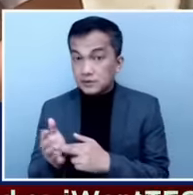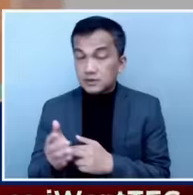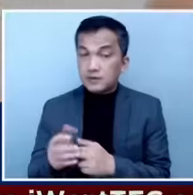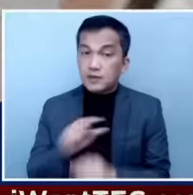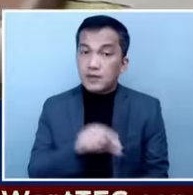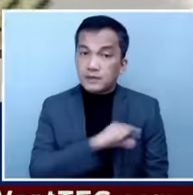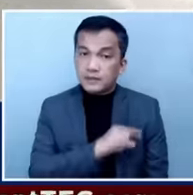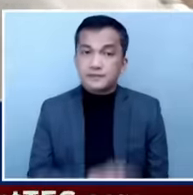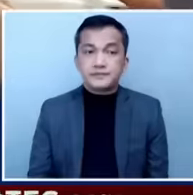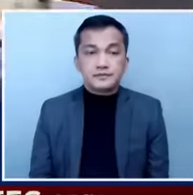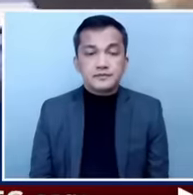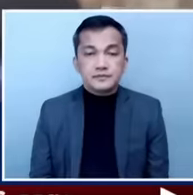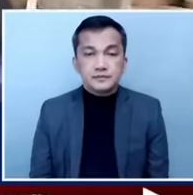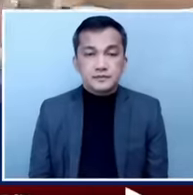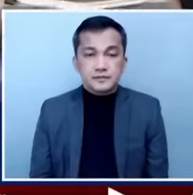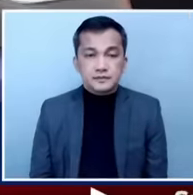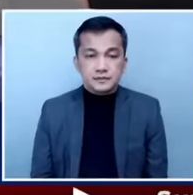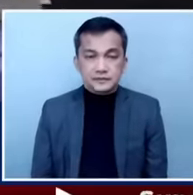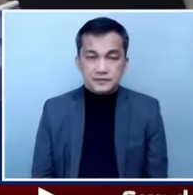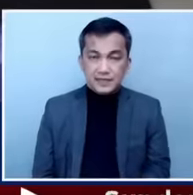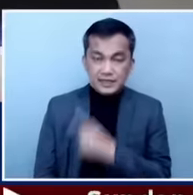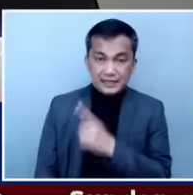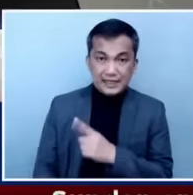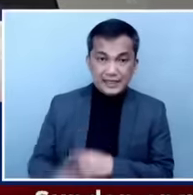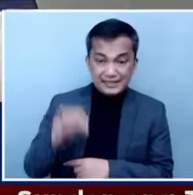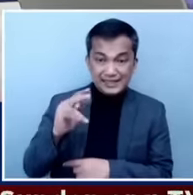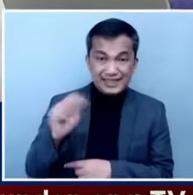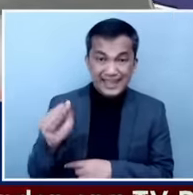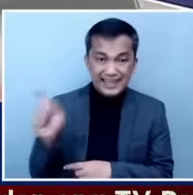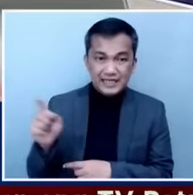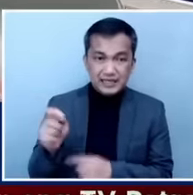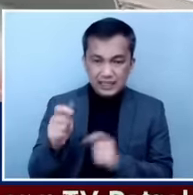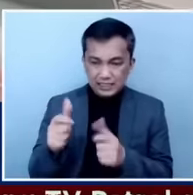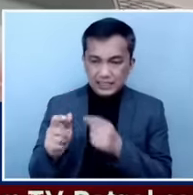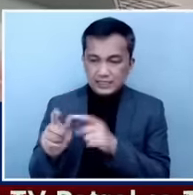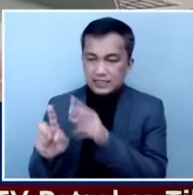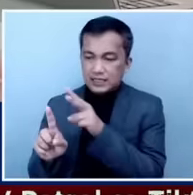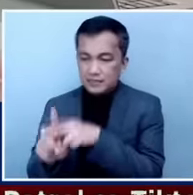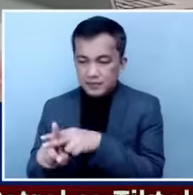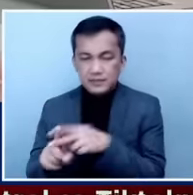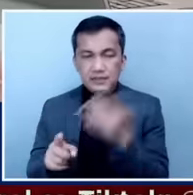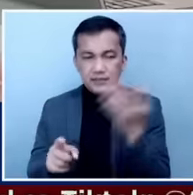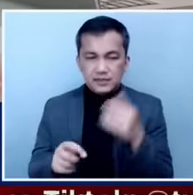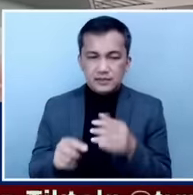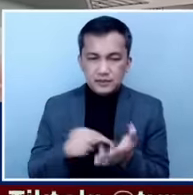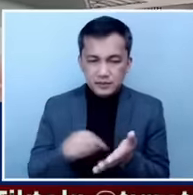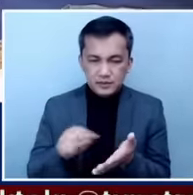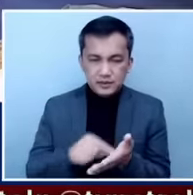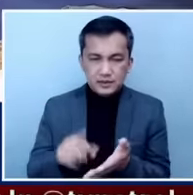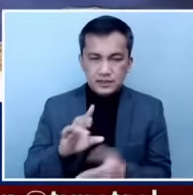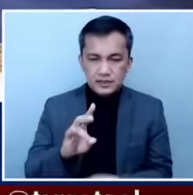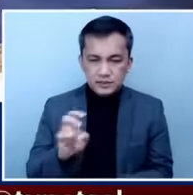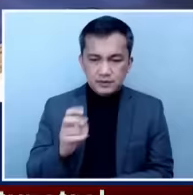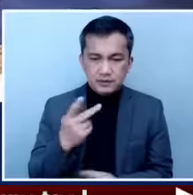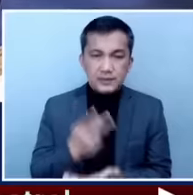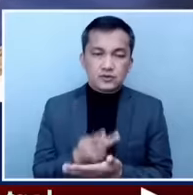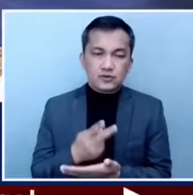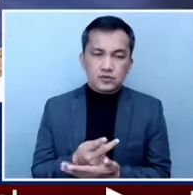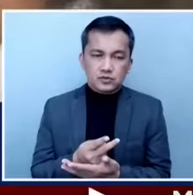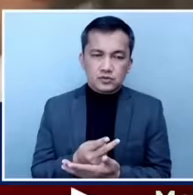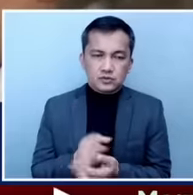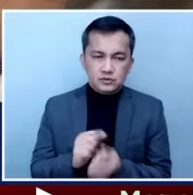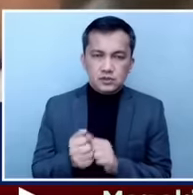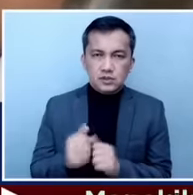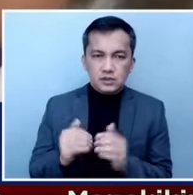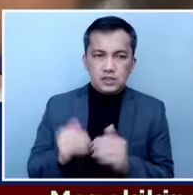kwalipikado. Kaya si Aling Nita agad nag-apply dahil ang dating binabayarang 700 pesos lang naging